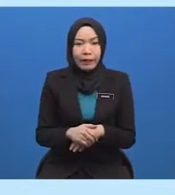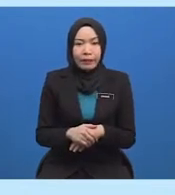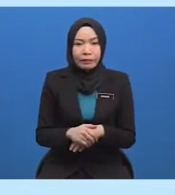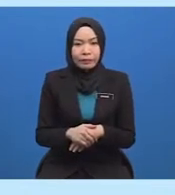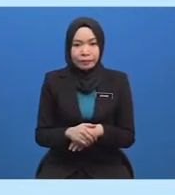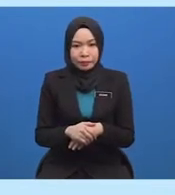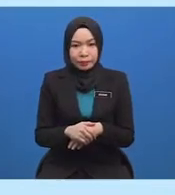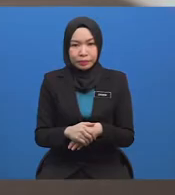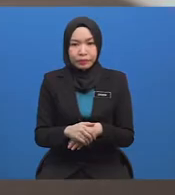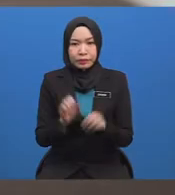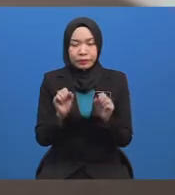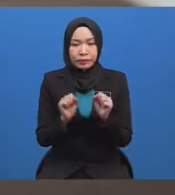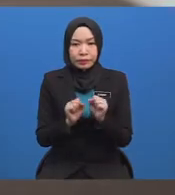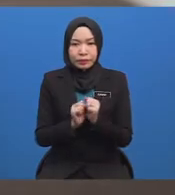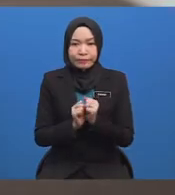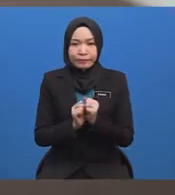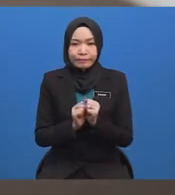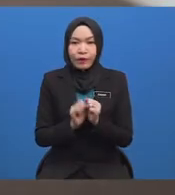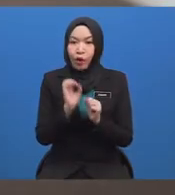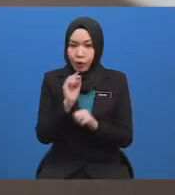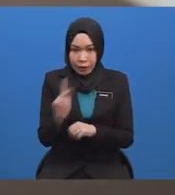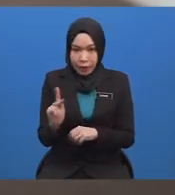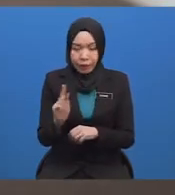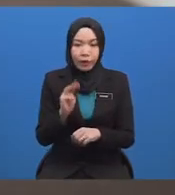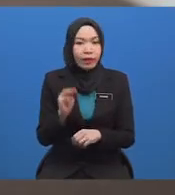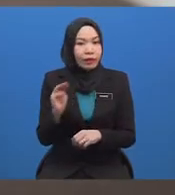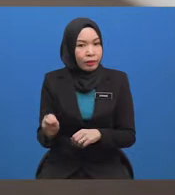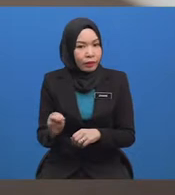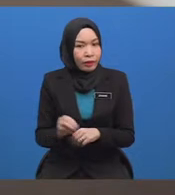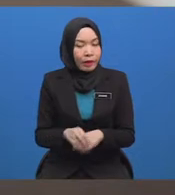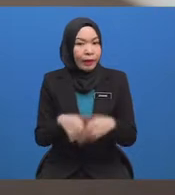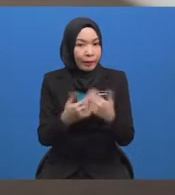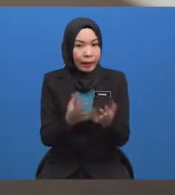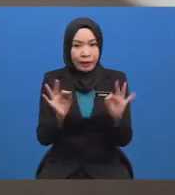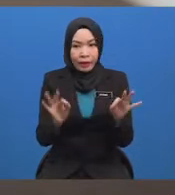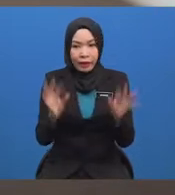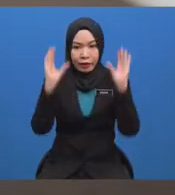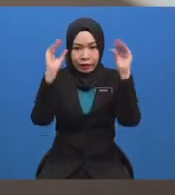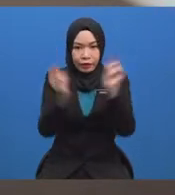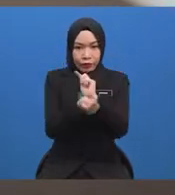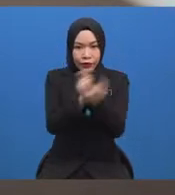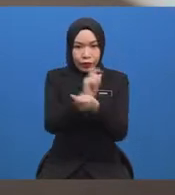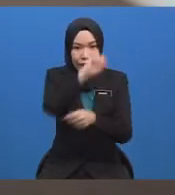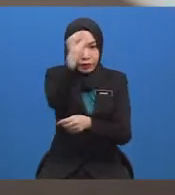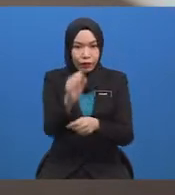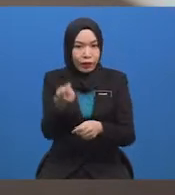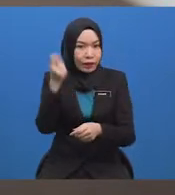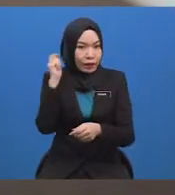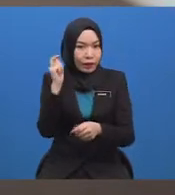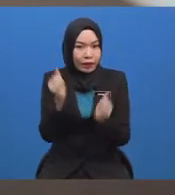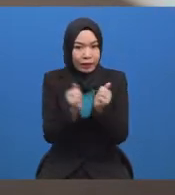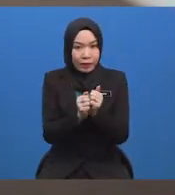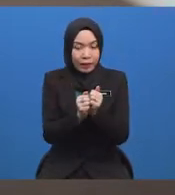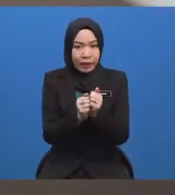pengguna jalan raya Oke murid-murid bagaimana kalau cek gu tukarkan soal yang tadi kepada